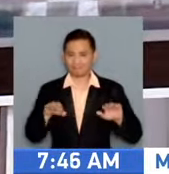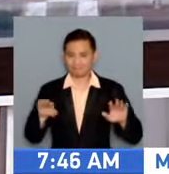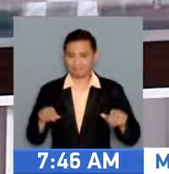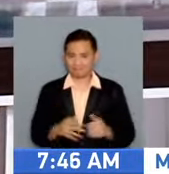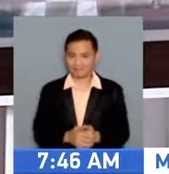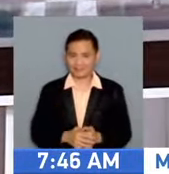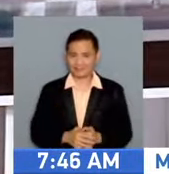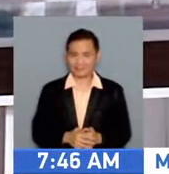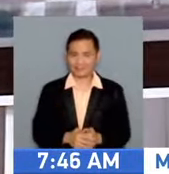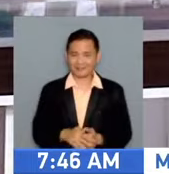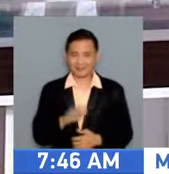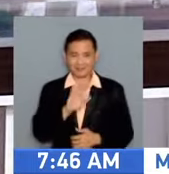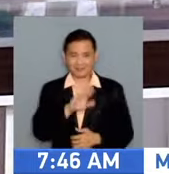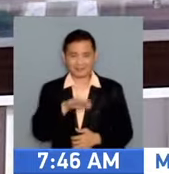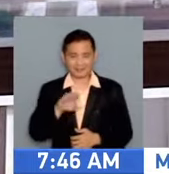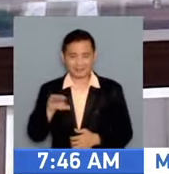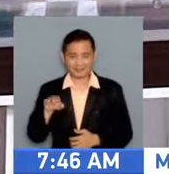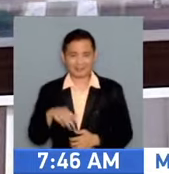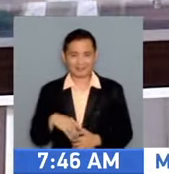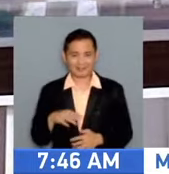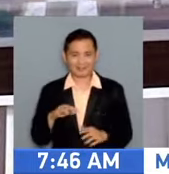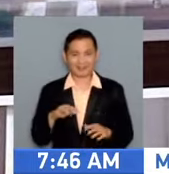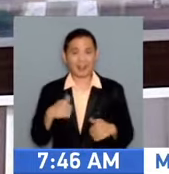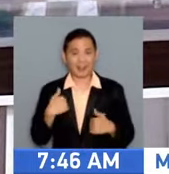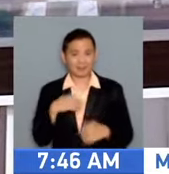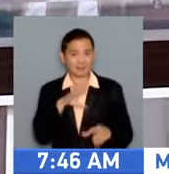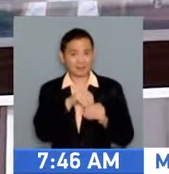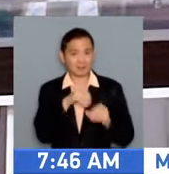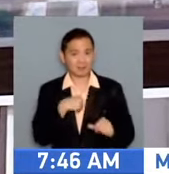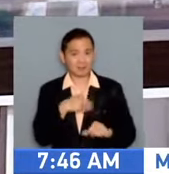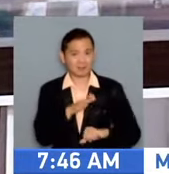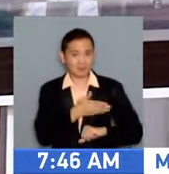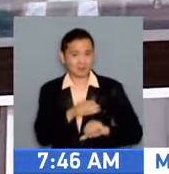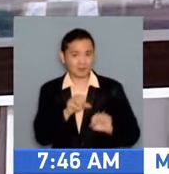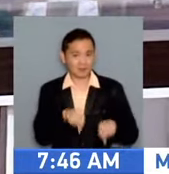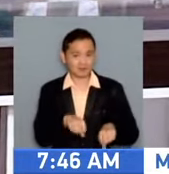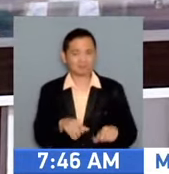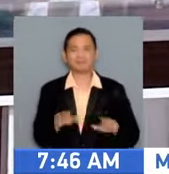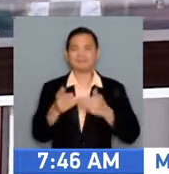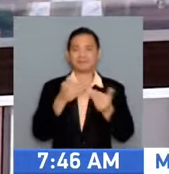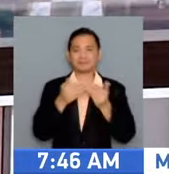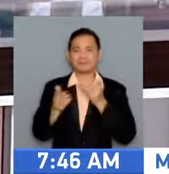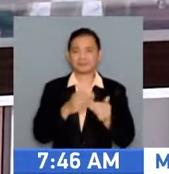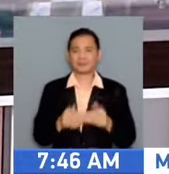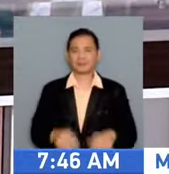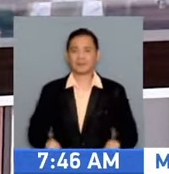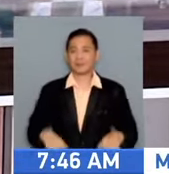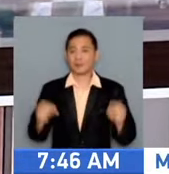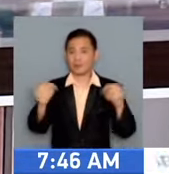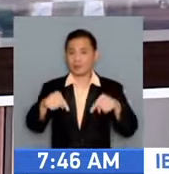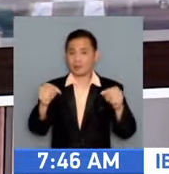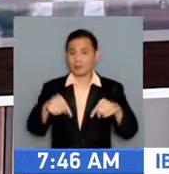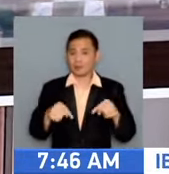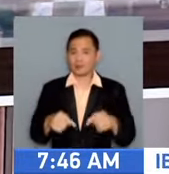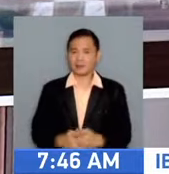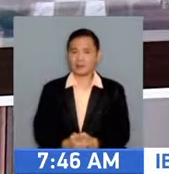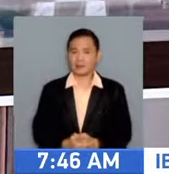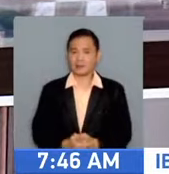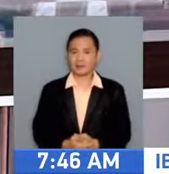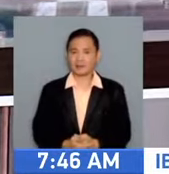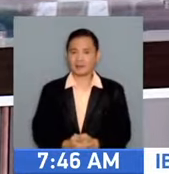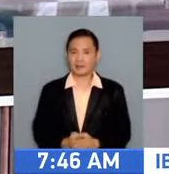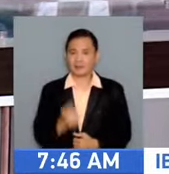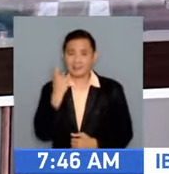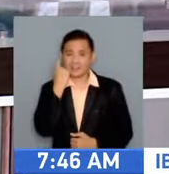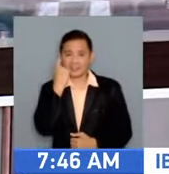Ano ba yung mangara na ako doon? Wow, okay. Pero hindi, anyway, partner, hindi pa natin napag-uusapan yung recent trip mo sa South Korea eh. Nako, parang nakita